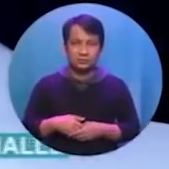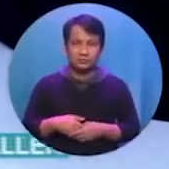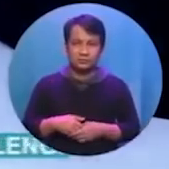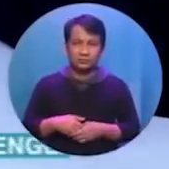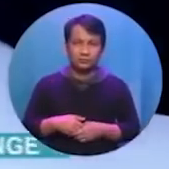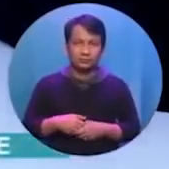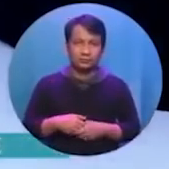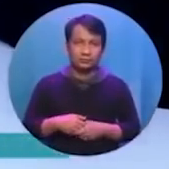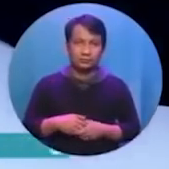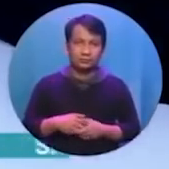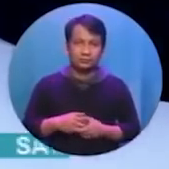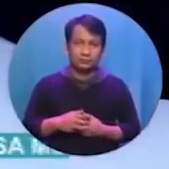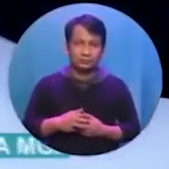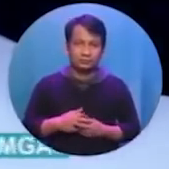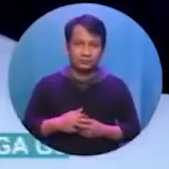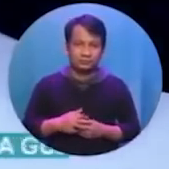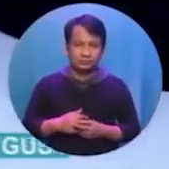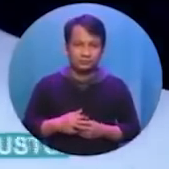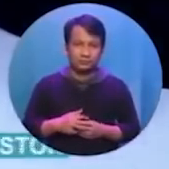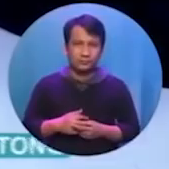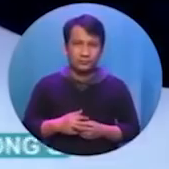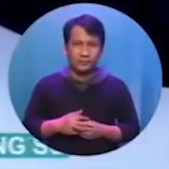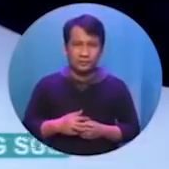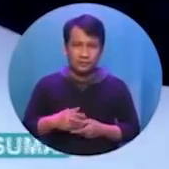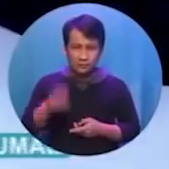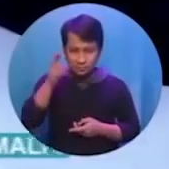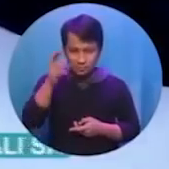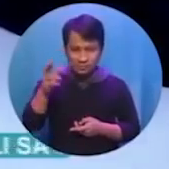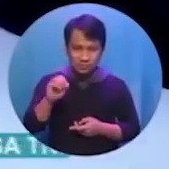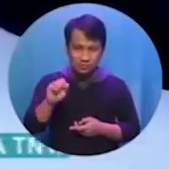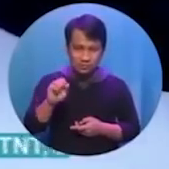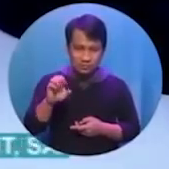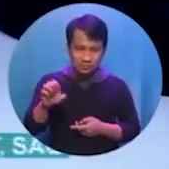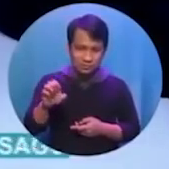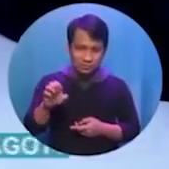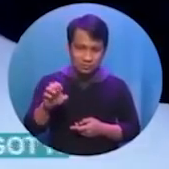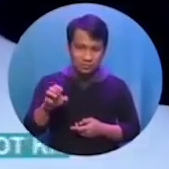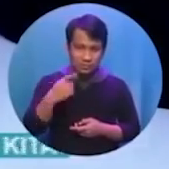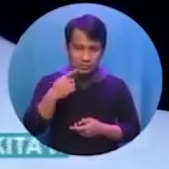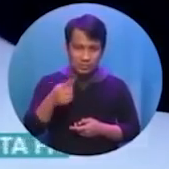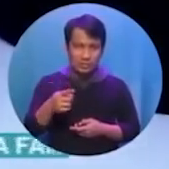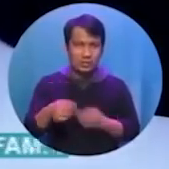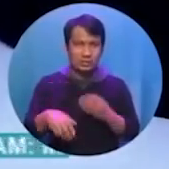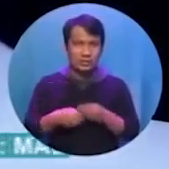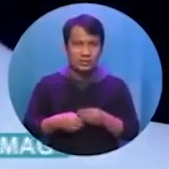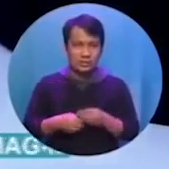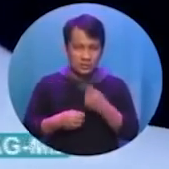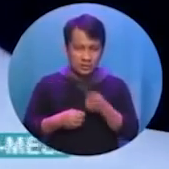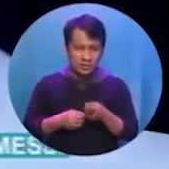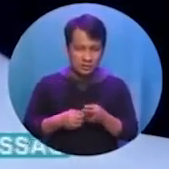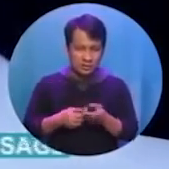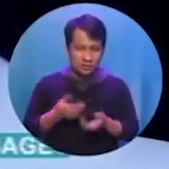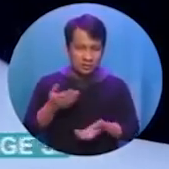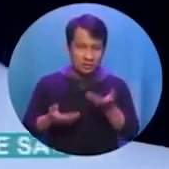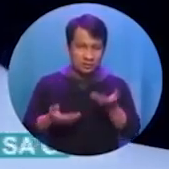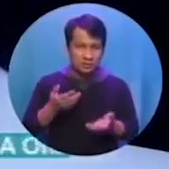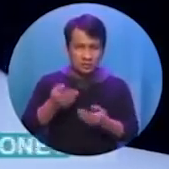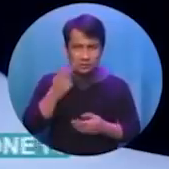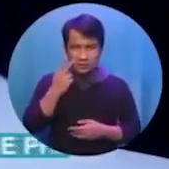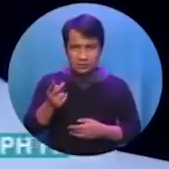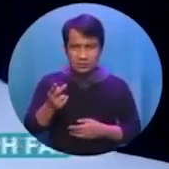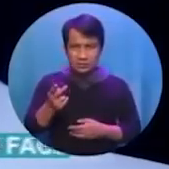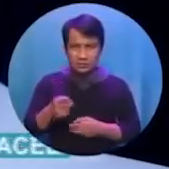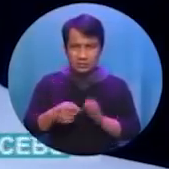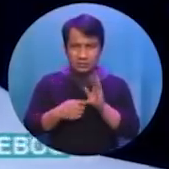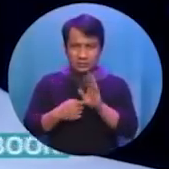Rose! Rose! Pakisagot na ma'am, please lang. Naku, mukhang hindi ata buenas yung